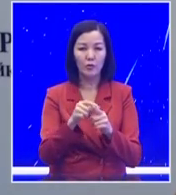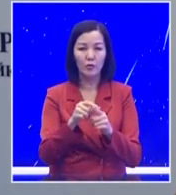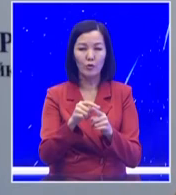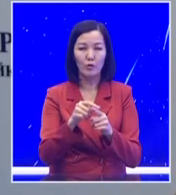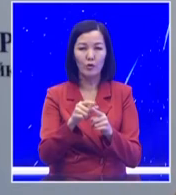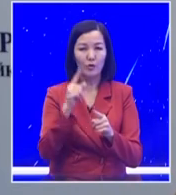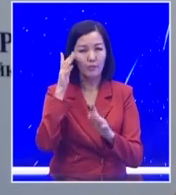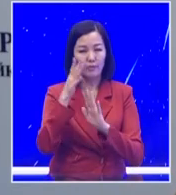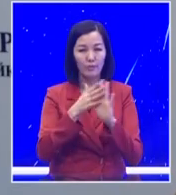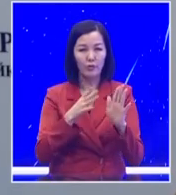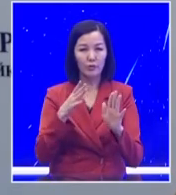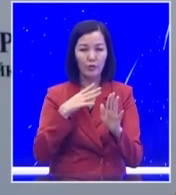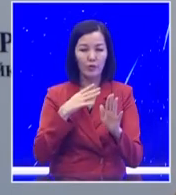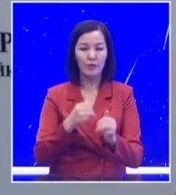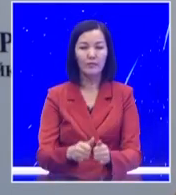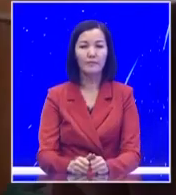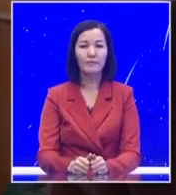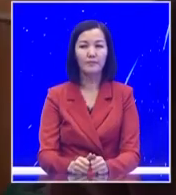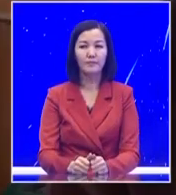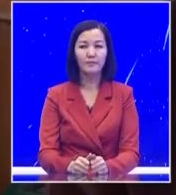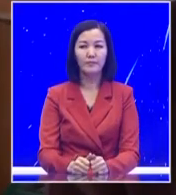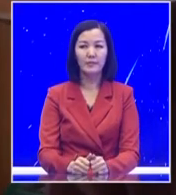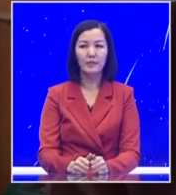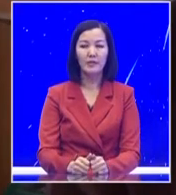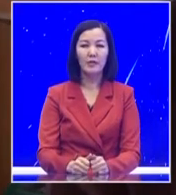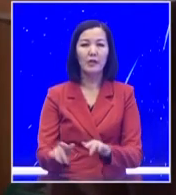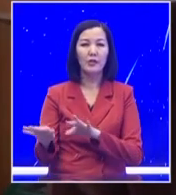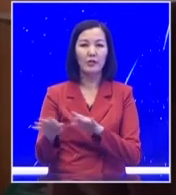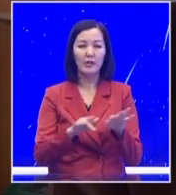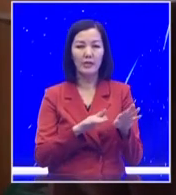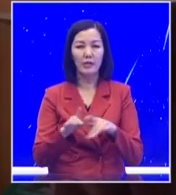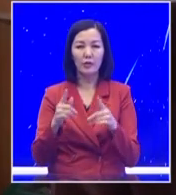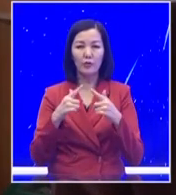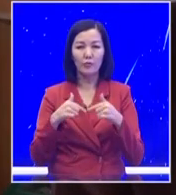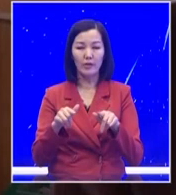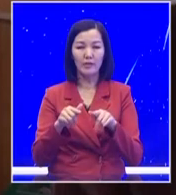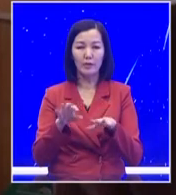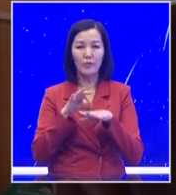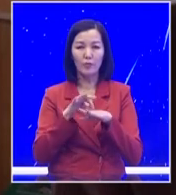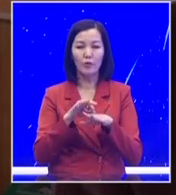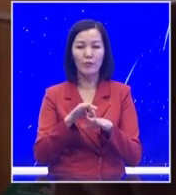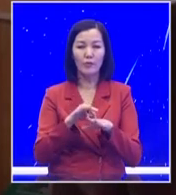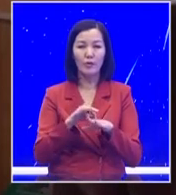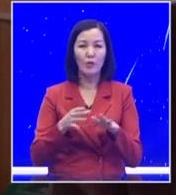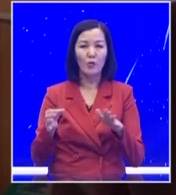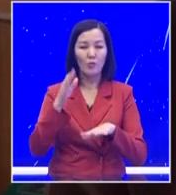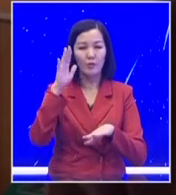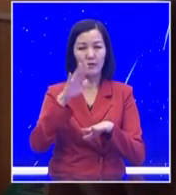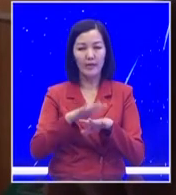деген үлкен сеніммен орындап шықтық. Енді осы шараны ұйымдастырып, қолдау танытып жүрген облыс